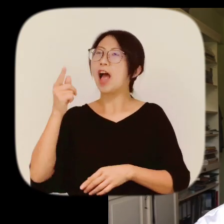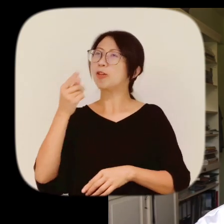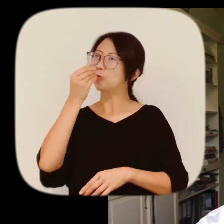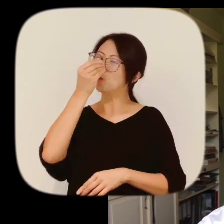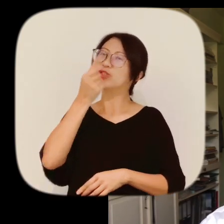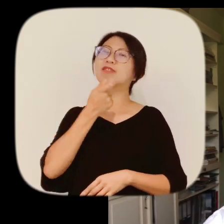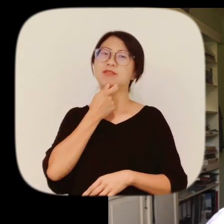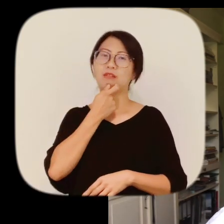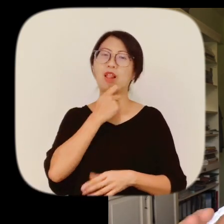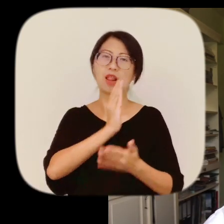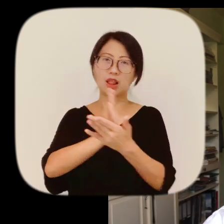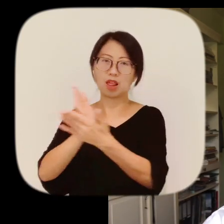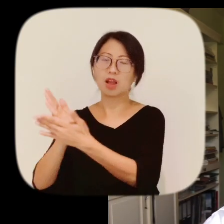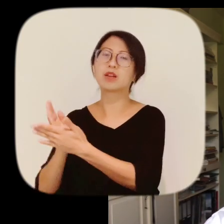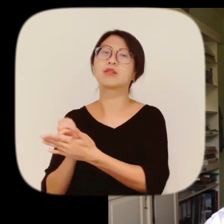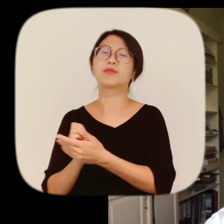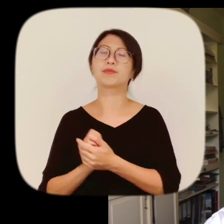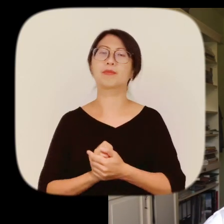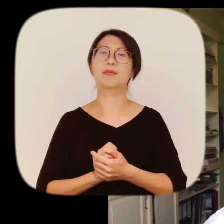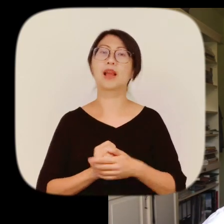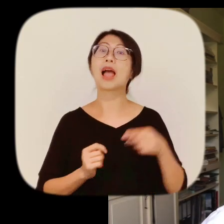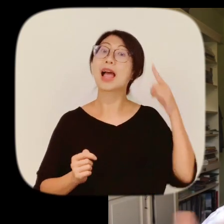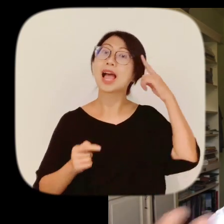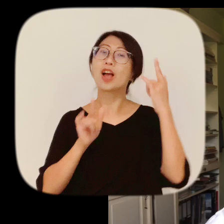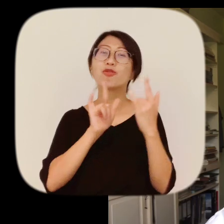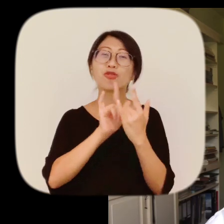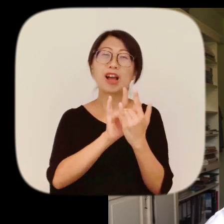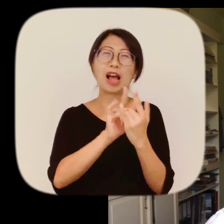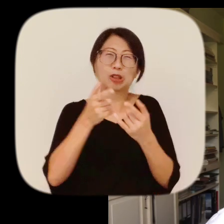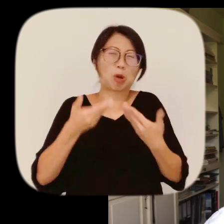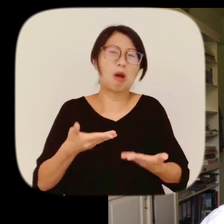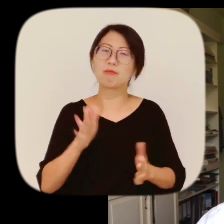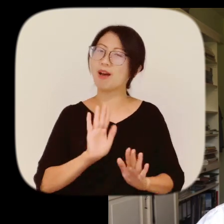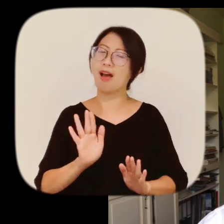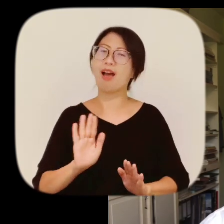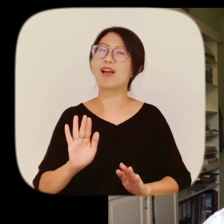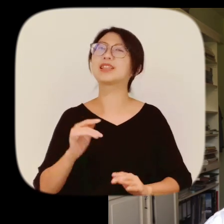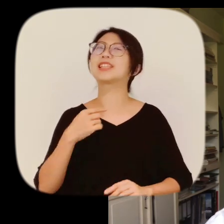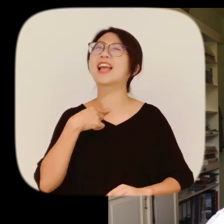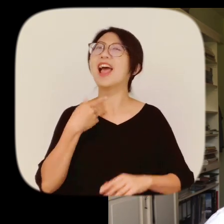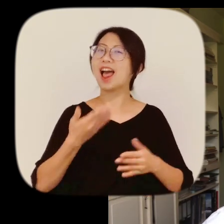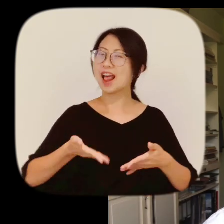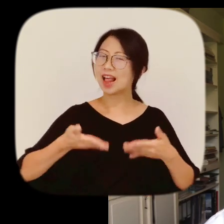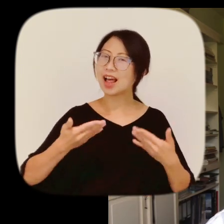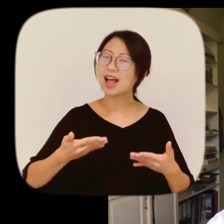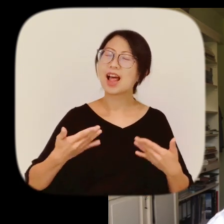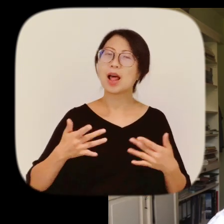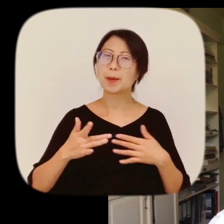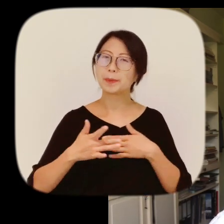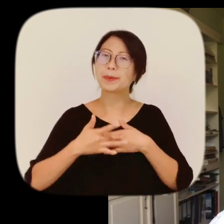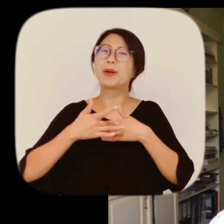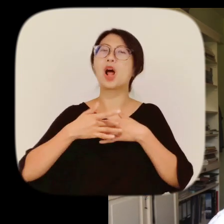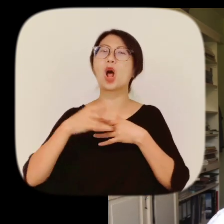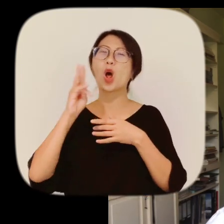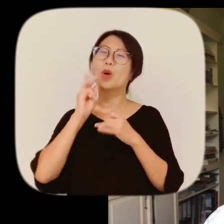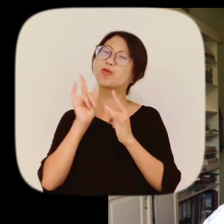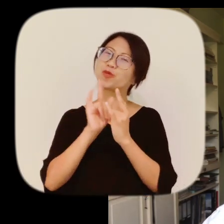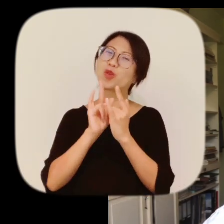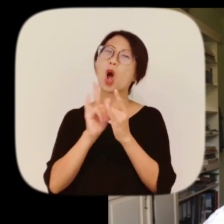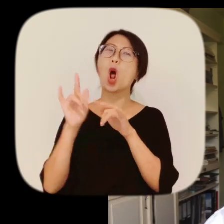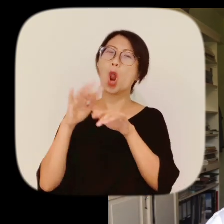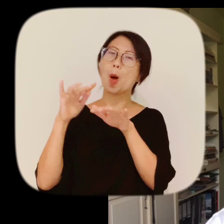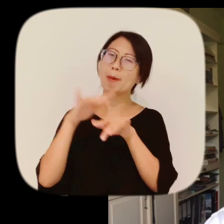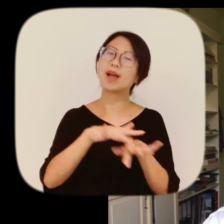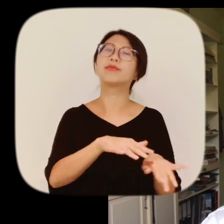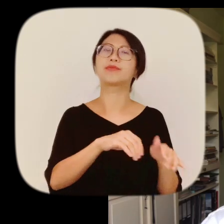才好因为轻的情爱他才能感受到情爱里面那种浪漫另